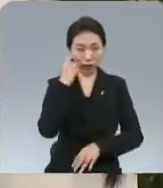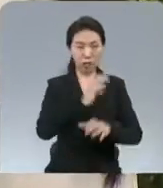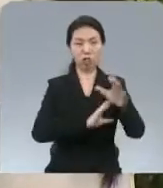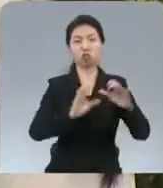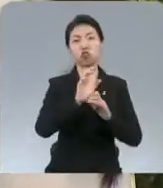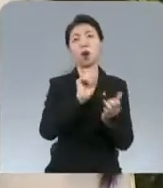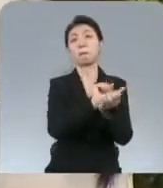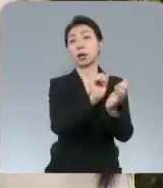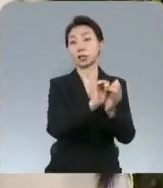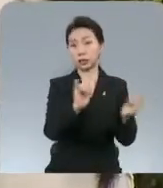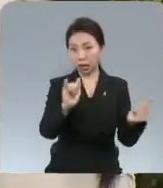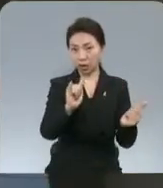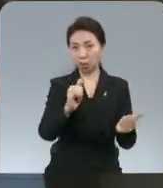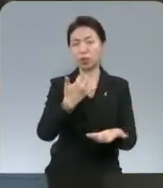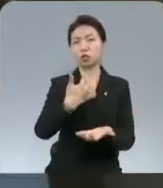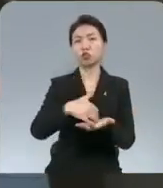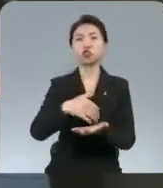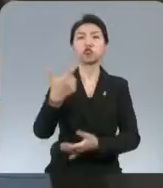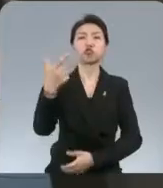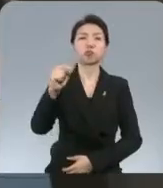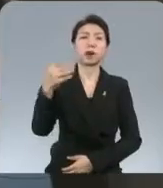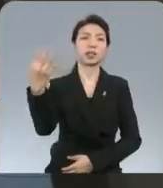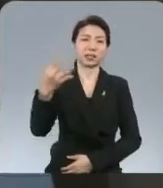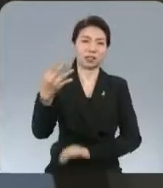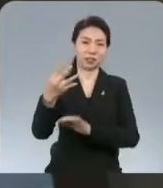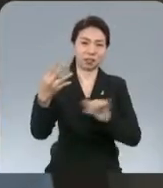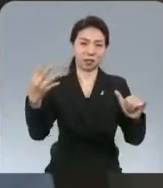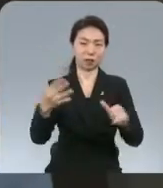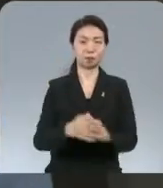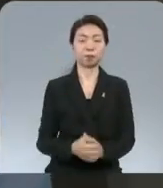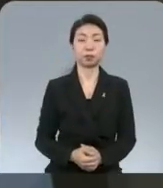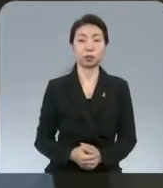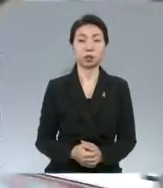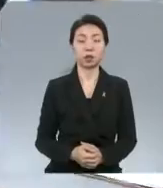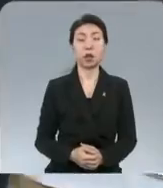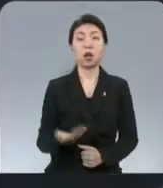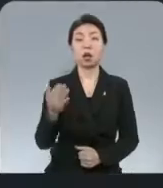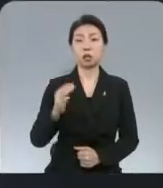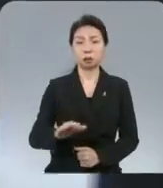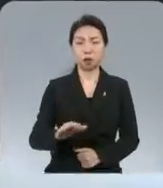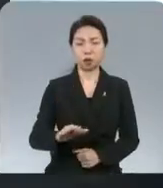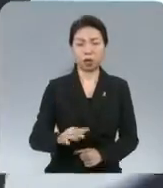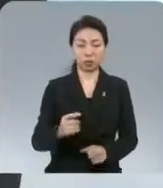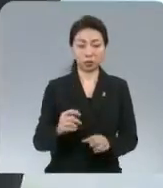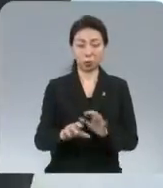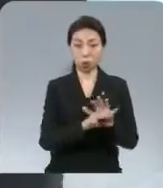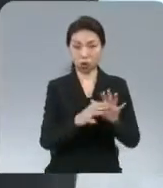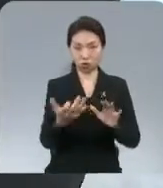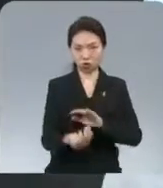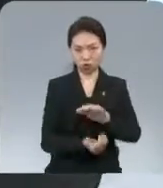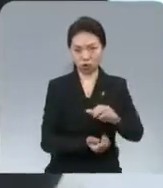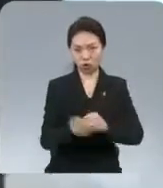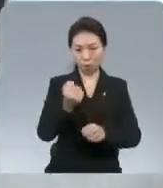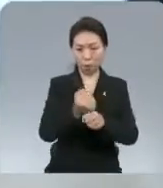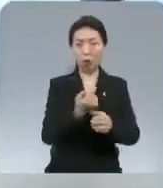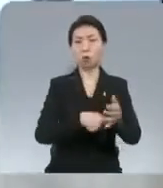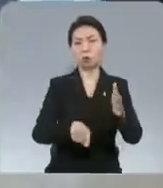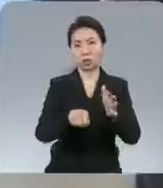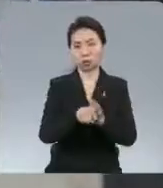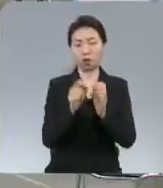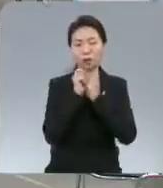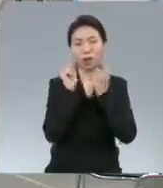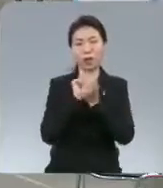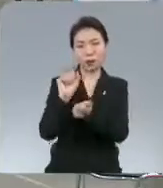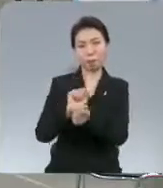có lớp vách ngăn Tuy nhiên chỉ người đã tiêm mũi 3 vắcxin của viết 19 mới được sử dụng hoạt động khác Hòa và tập thể dục cũng bị hạn chế